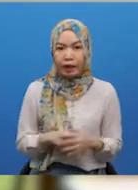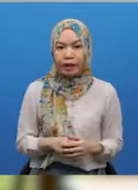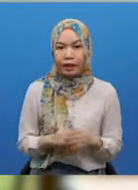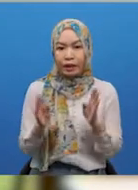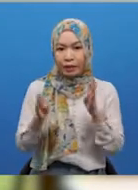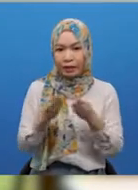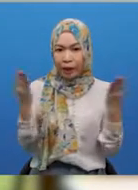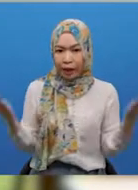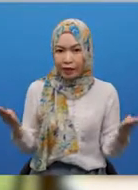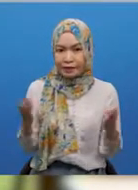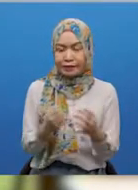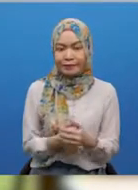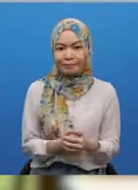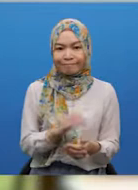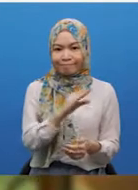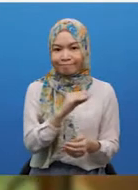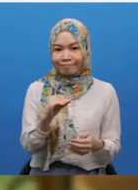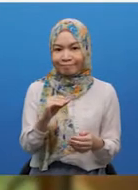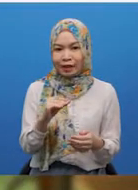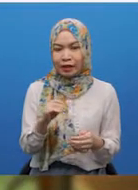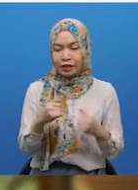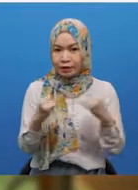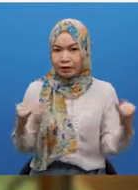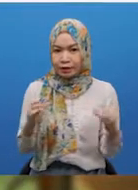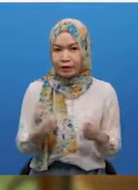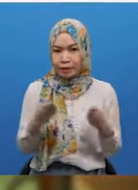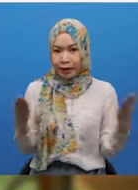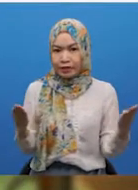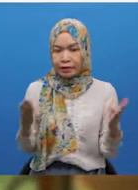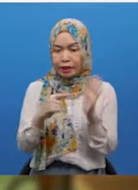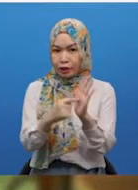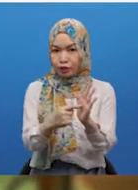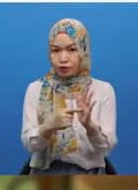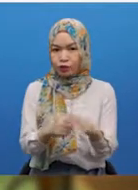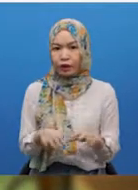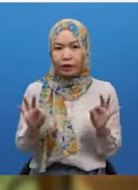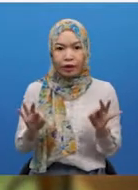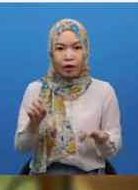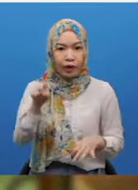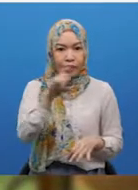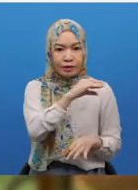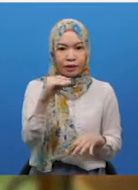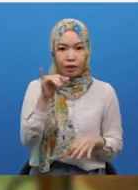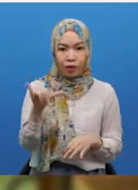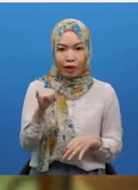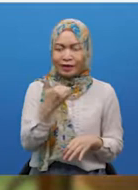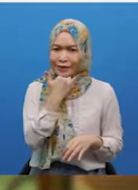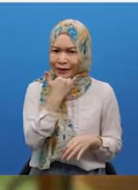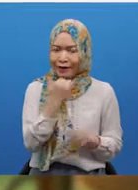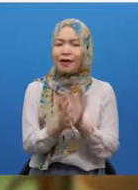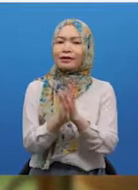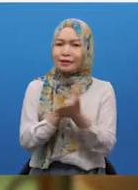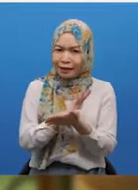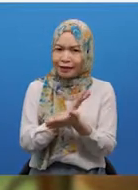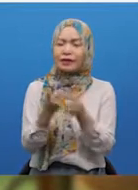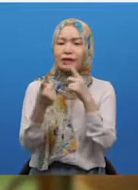ragam bahasa yang dikemukakan. Jika jawapan X dan Y salah istilahnya, bererti